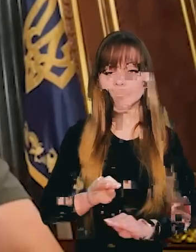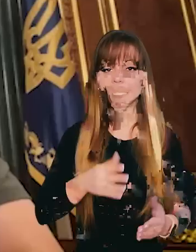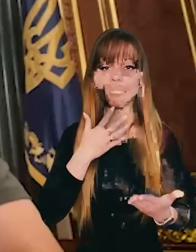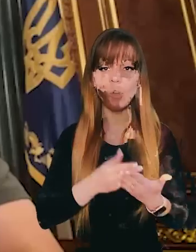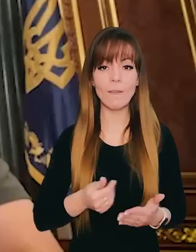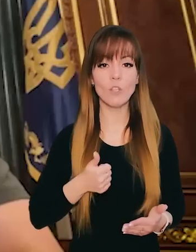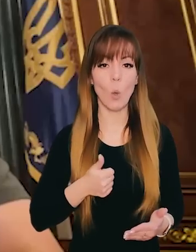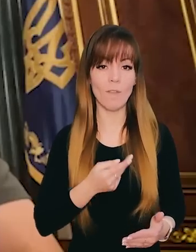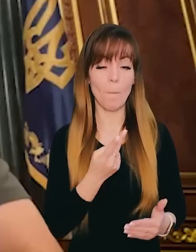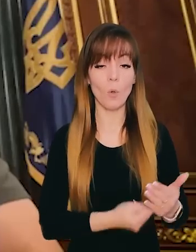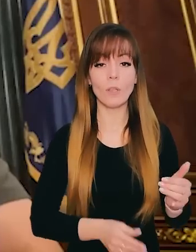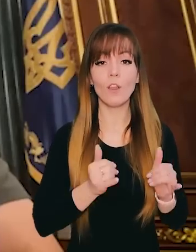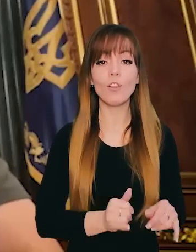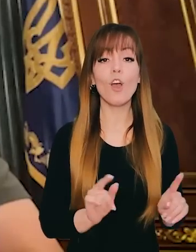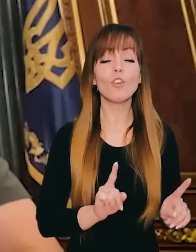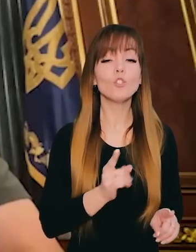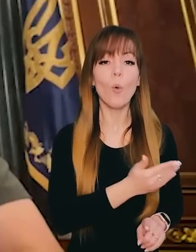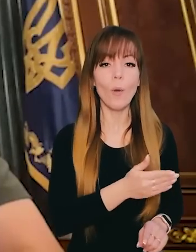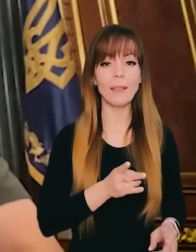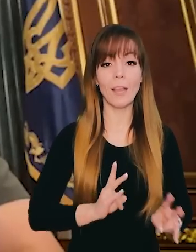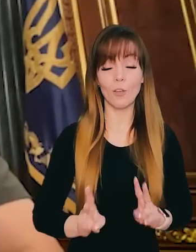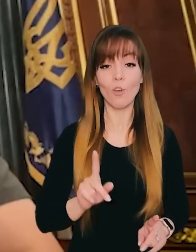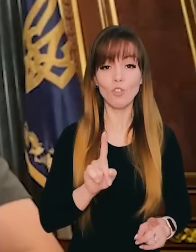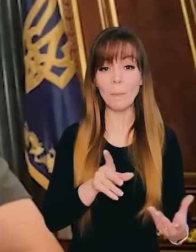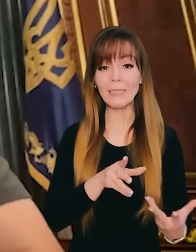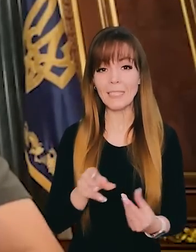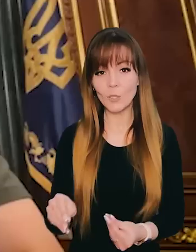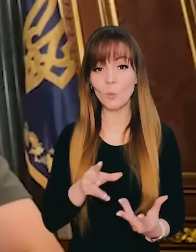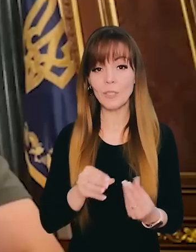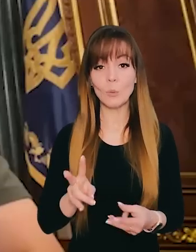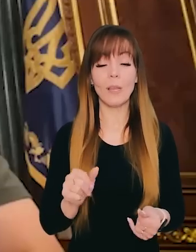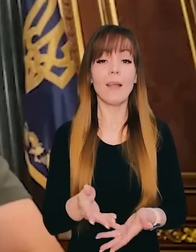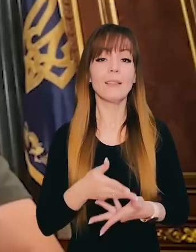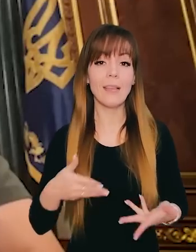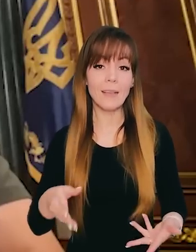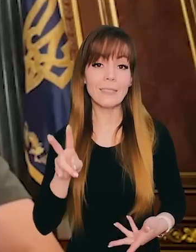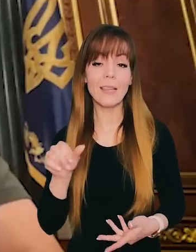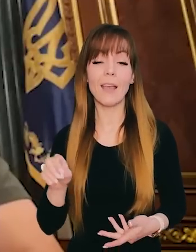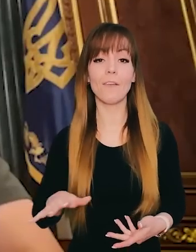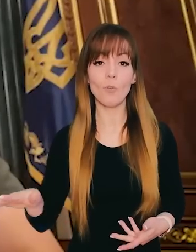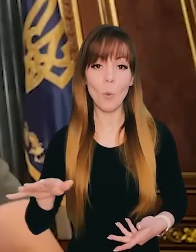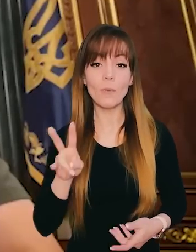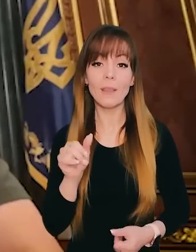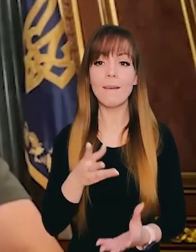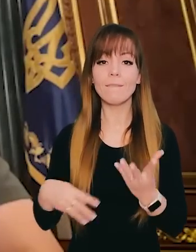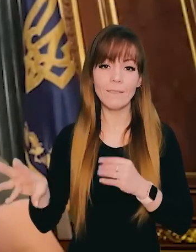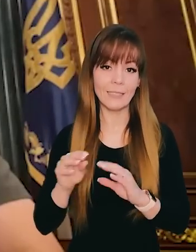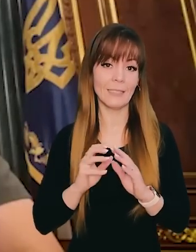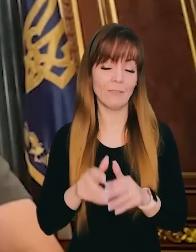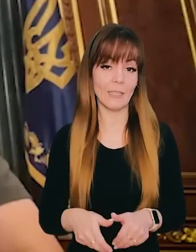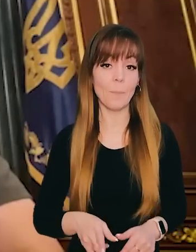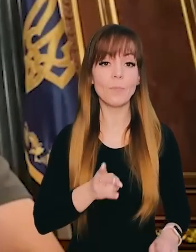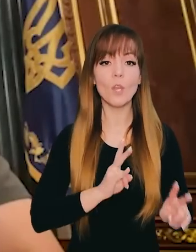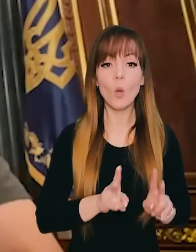перекрити свої військові поразки для чого їй цей терор щоб тиснути тиснути на нас на Європу на